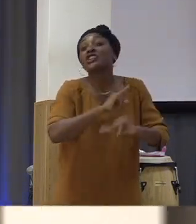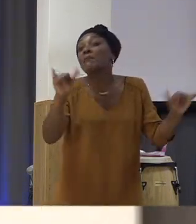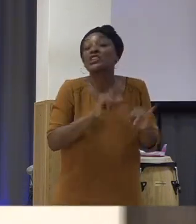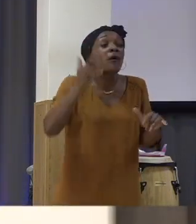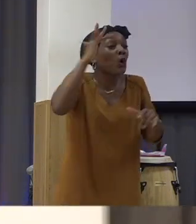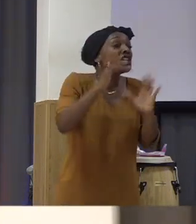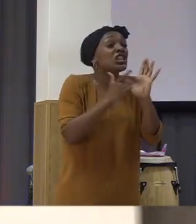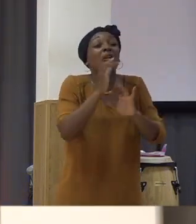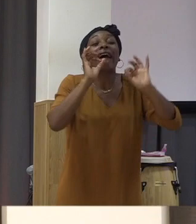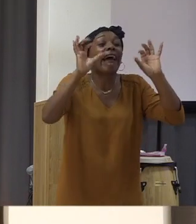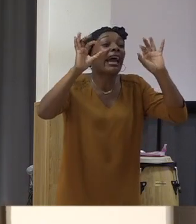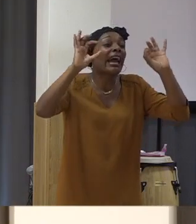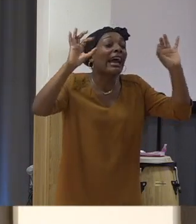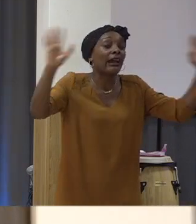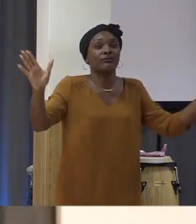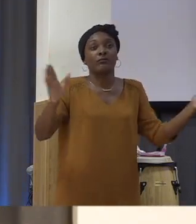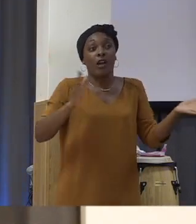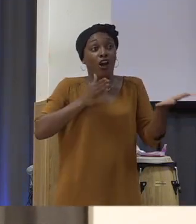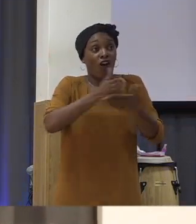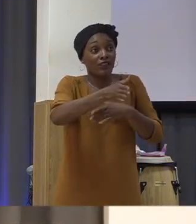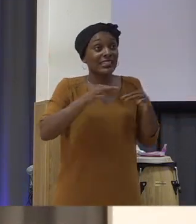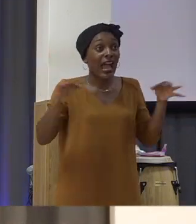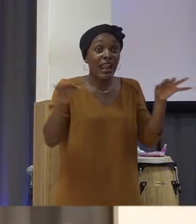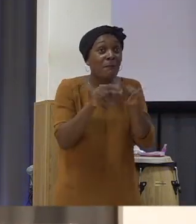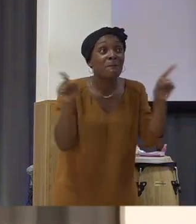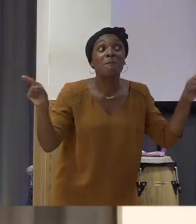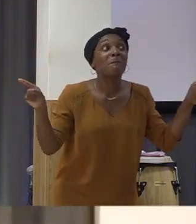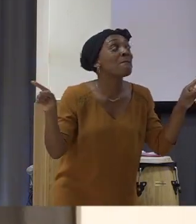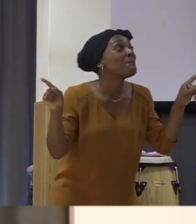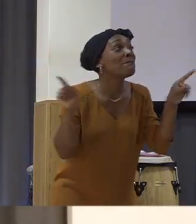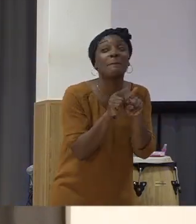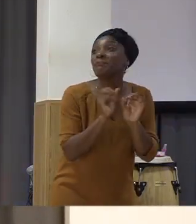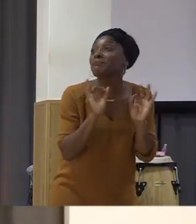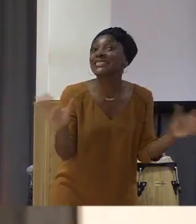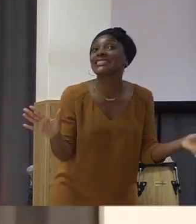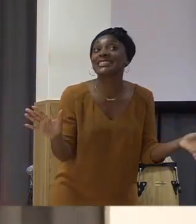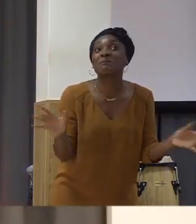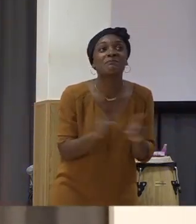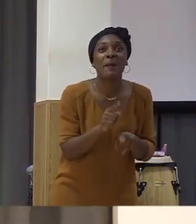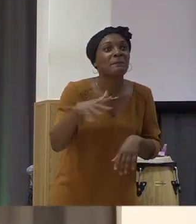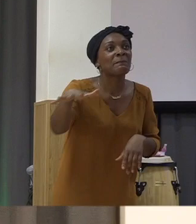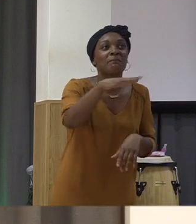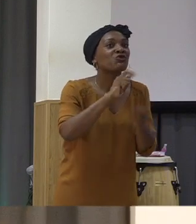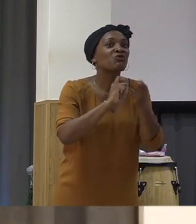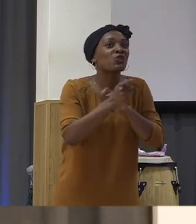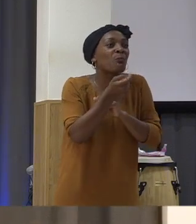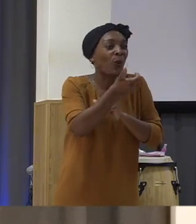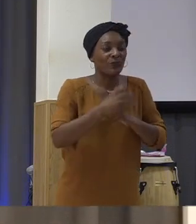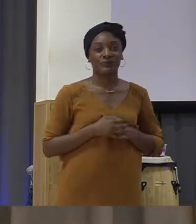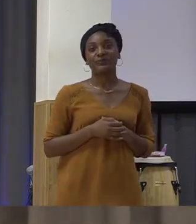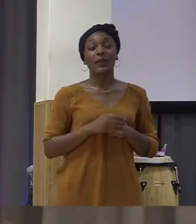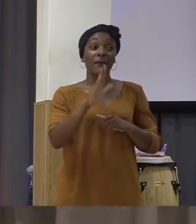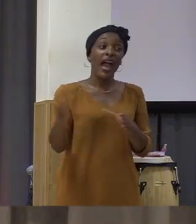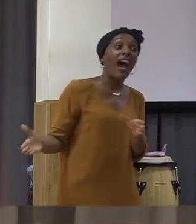message. Et je suis rentré dans cette salle qui était quasiment la même. Mais avant cela, pour pouvoir venir,